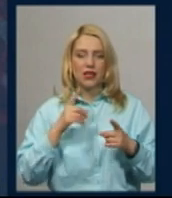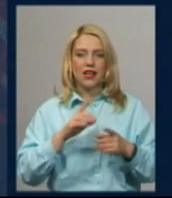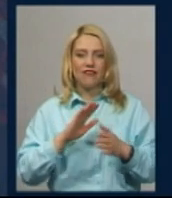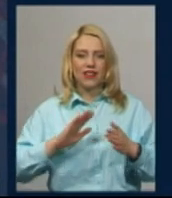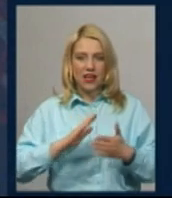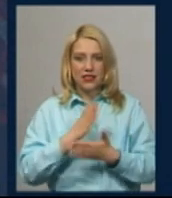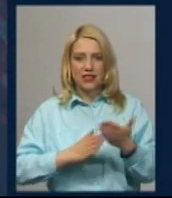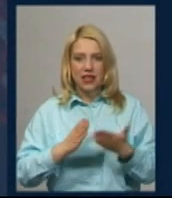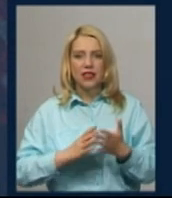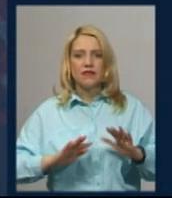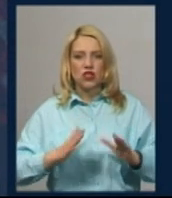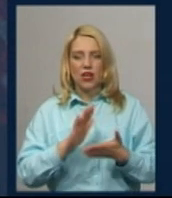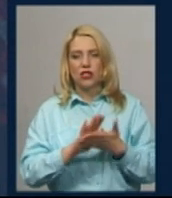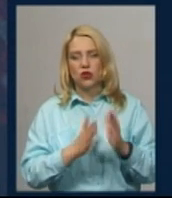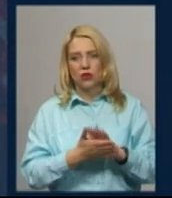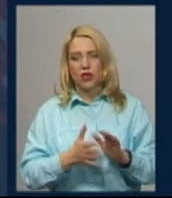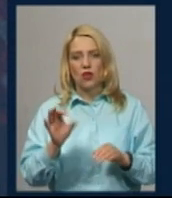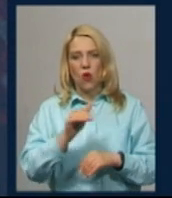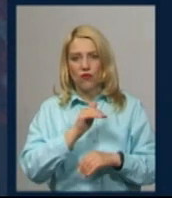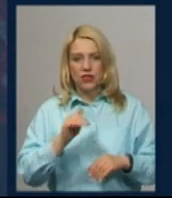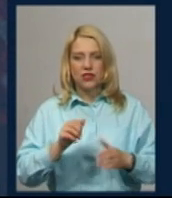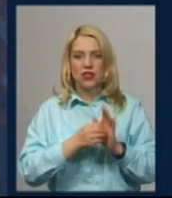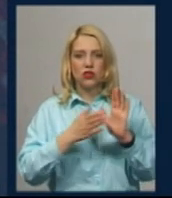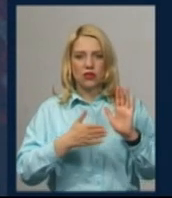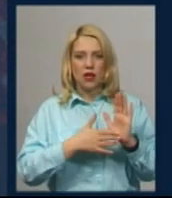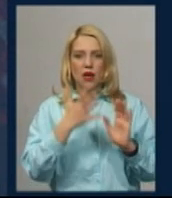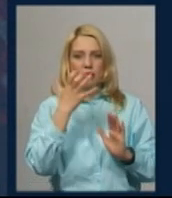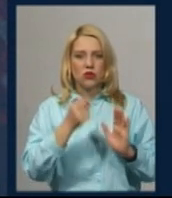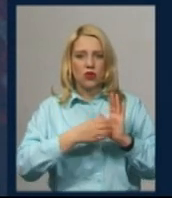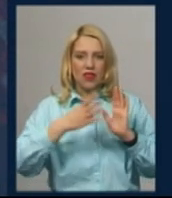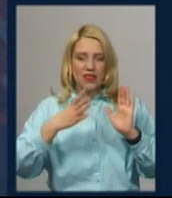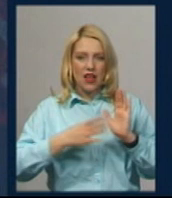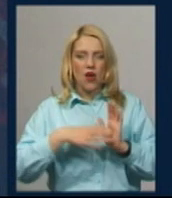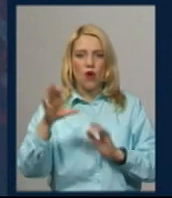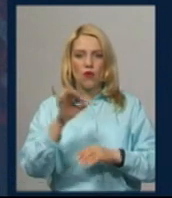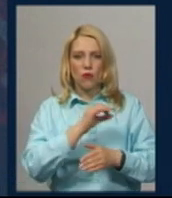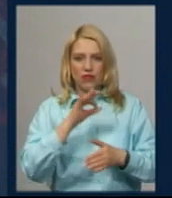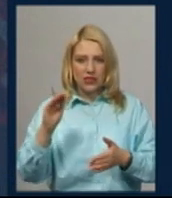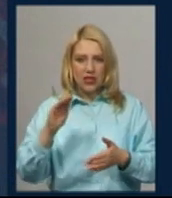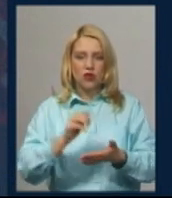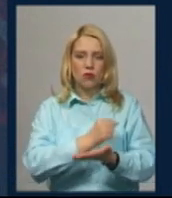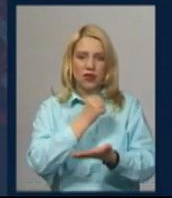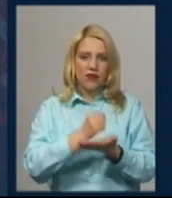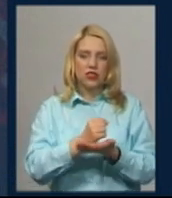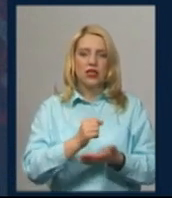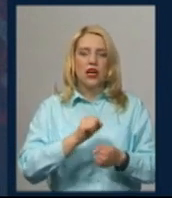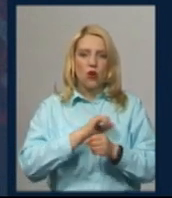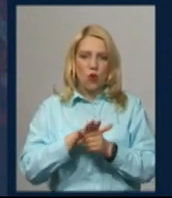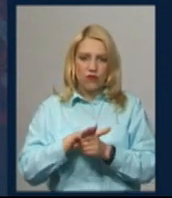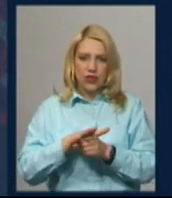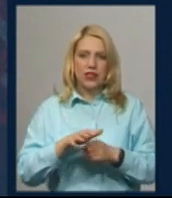За її словами, в області офіційно зареєстровано 519 лабораторно підтверджених випадків на ковід-19. З них